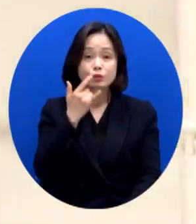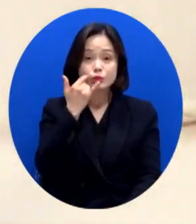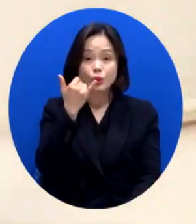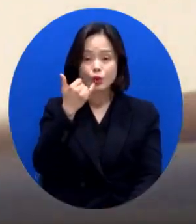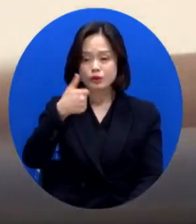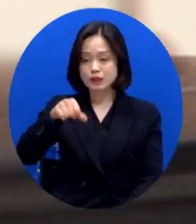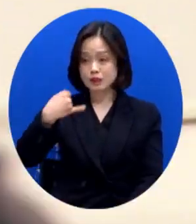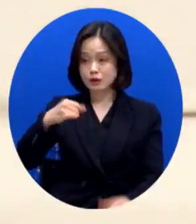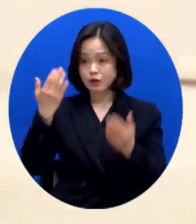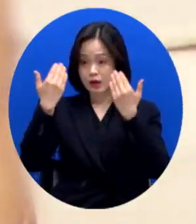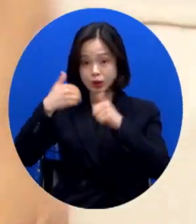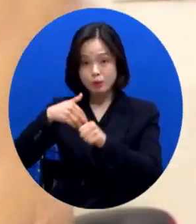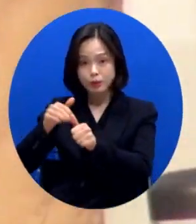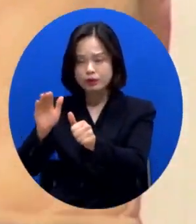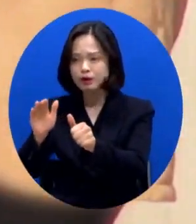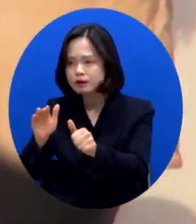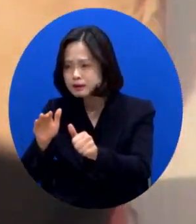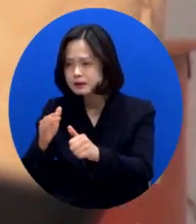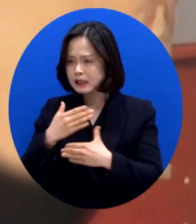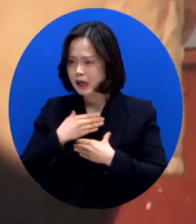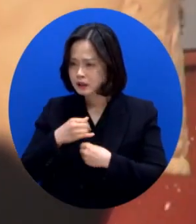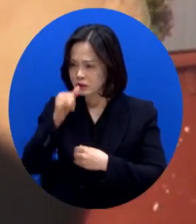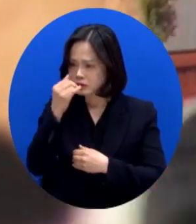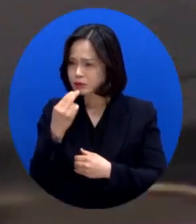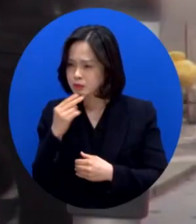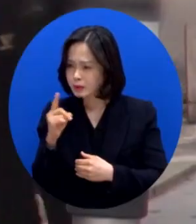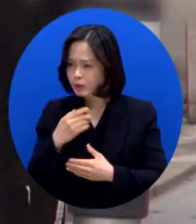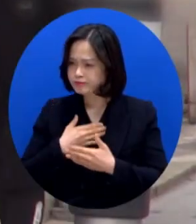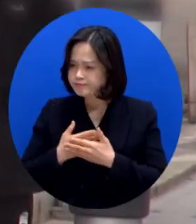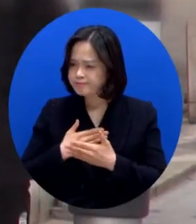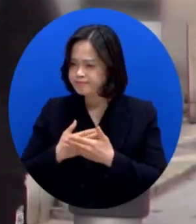아직은 불안한 듯 아이를 다독거리며 교실로 들여보냅니다.